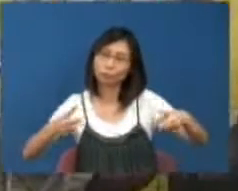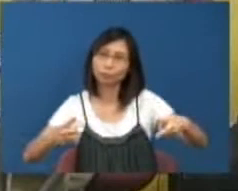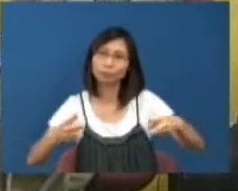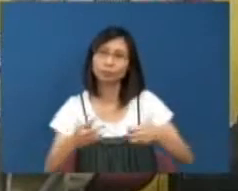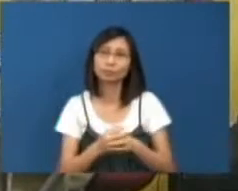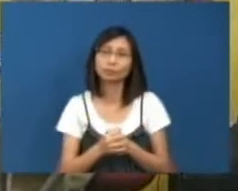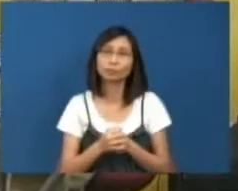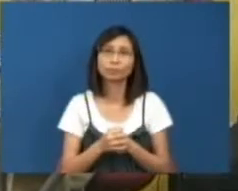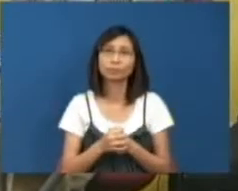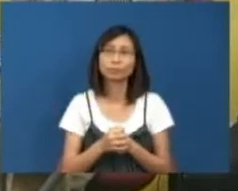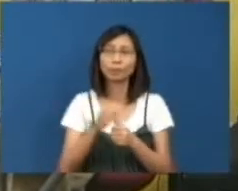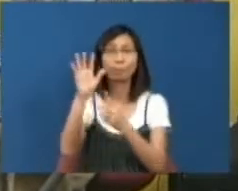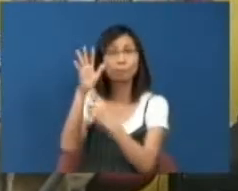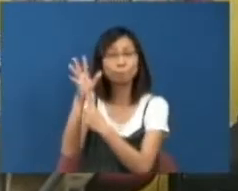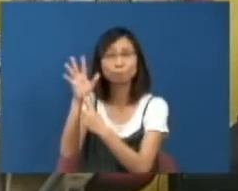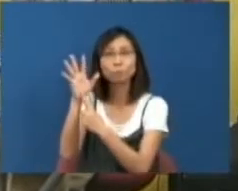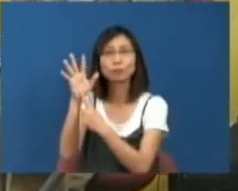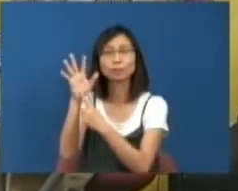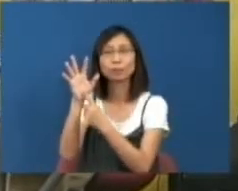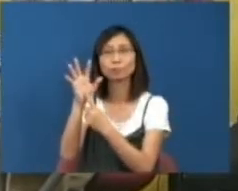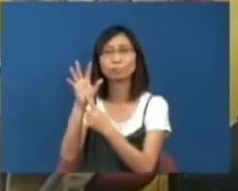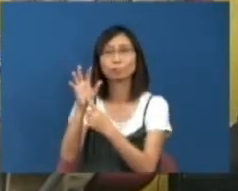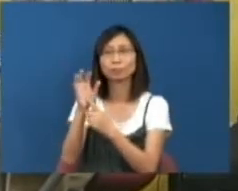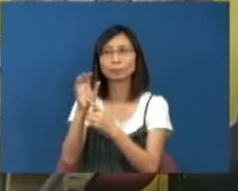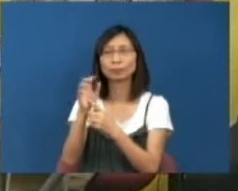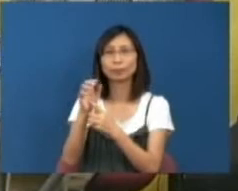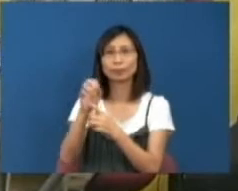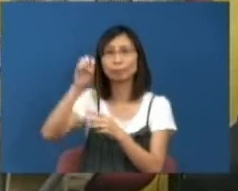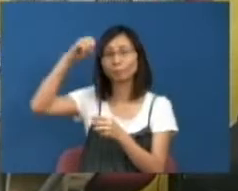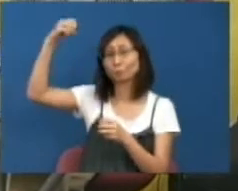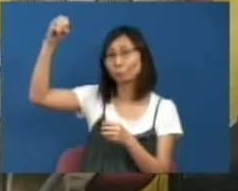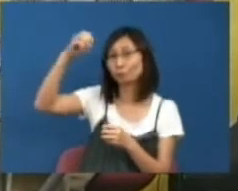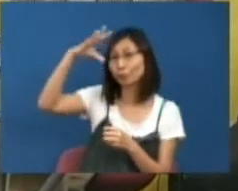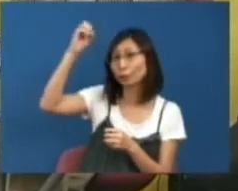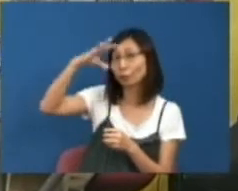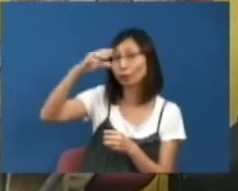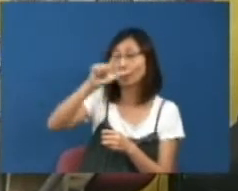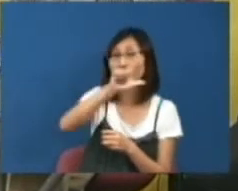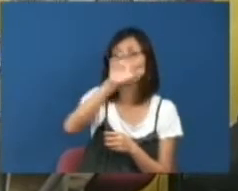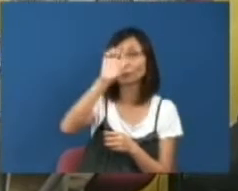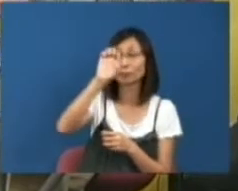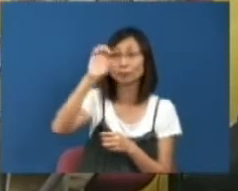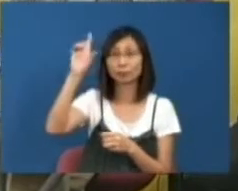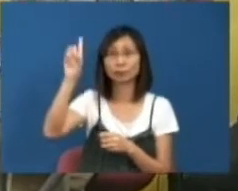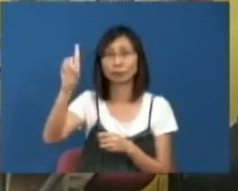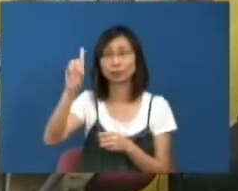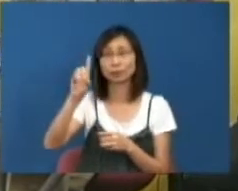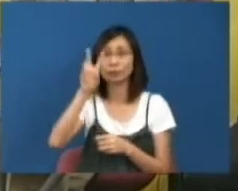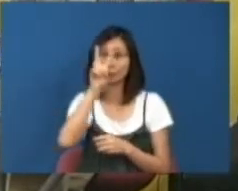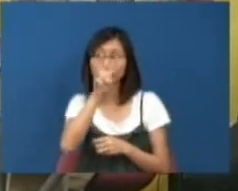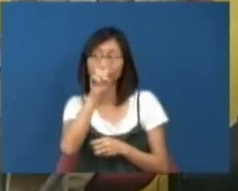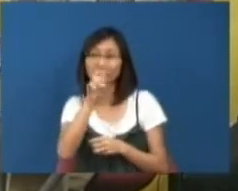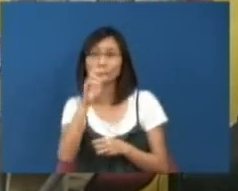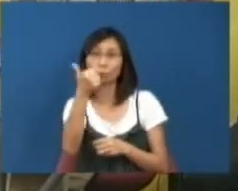咧係喺嗰啲風車葉上邊咧做啲發光嘅LED 嘅即係視像系統